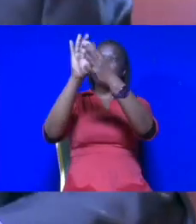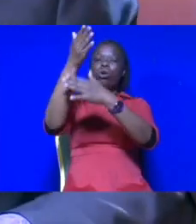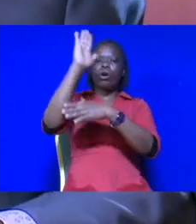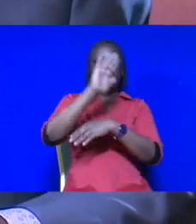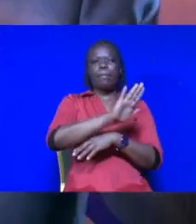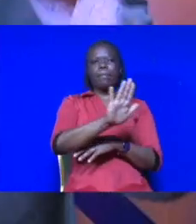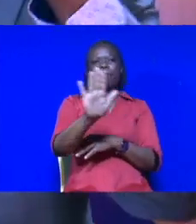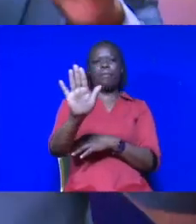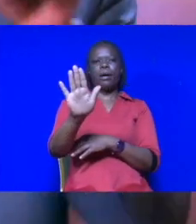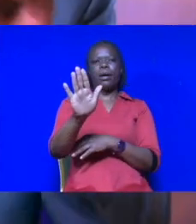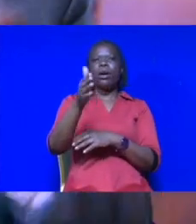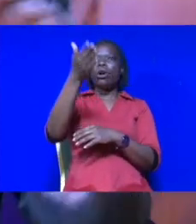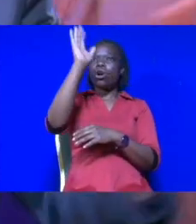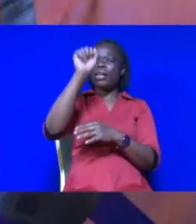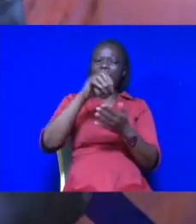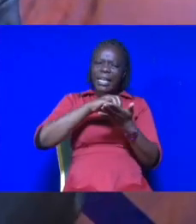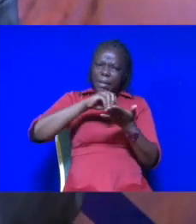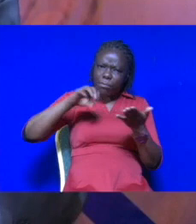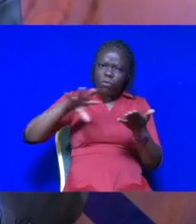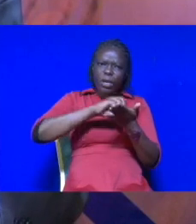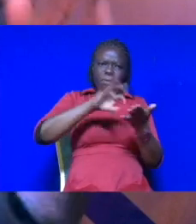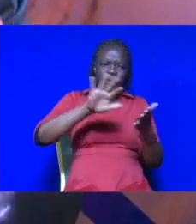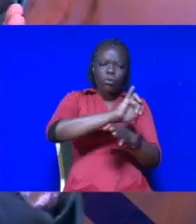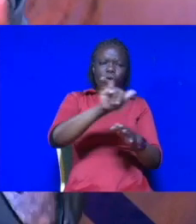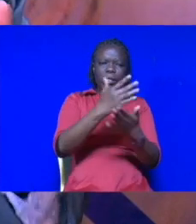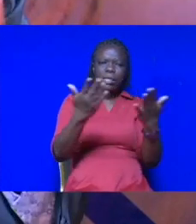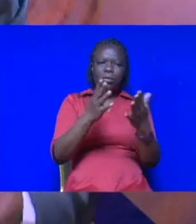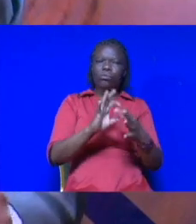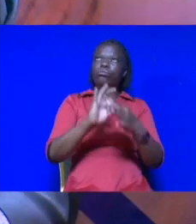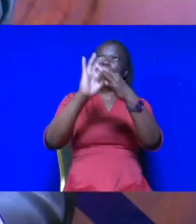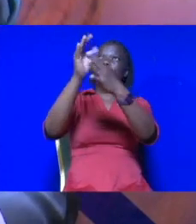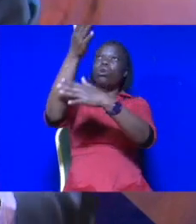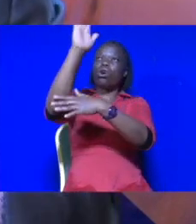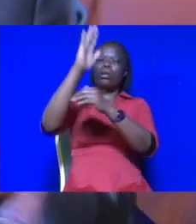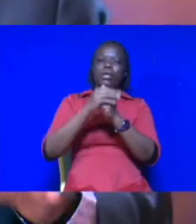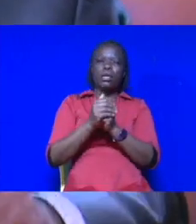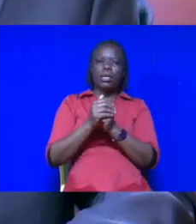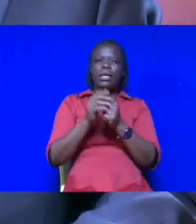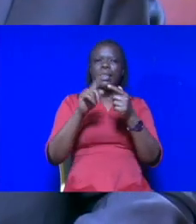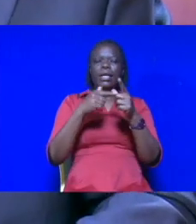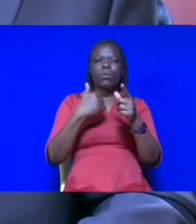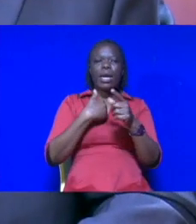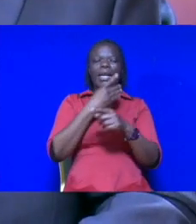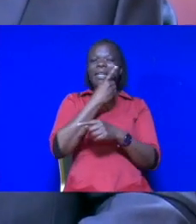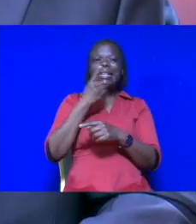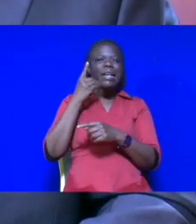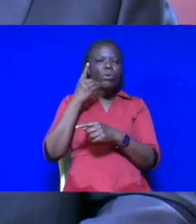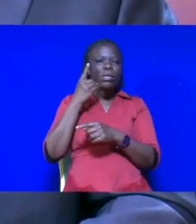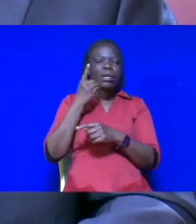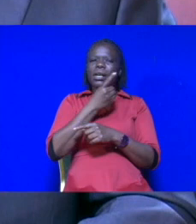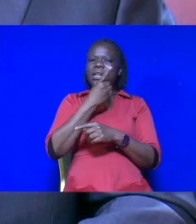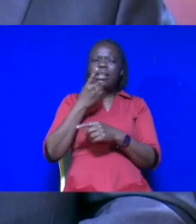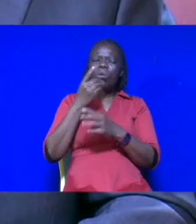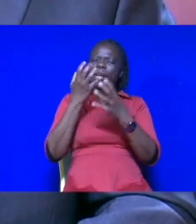wako. Mungu anaweza kagonga hivyo vitu ili umrudie Mungu wako. Kukawa na ukame. Ukame